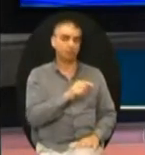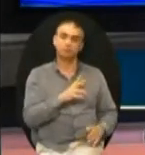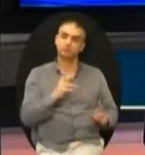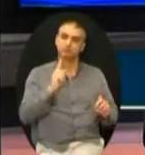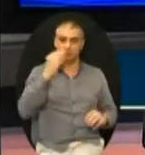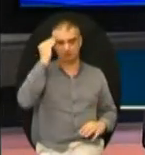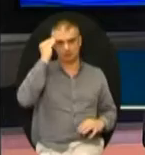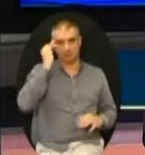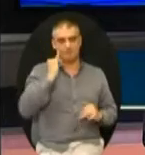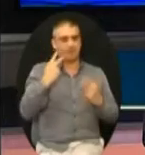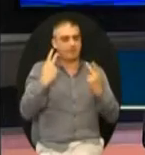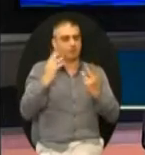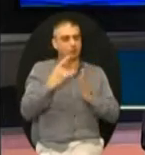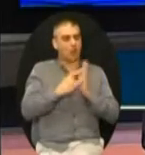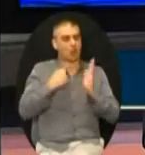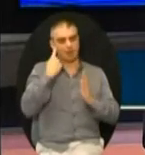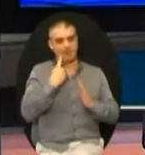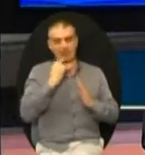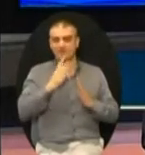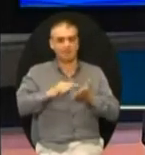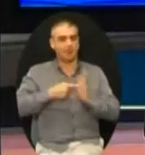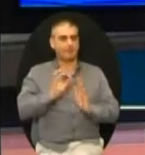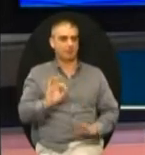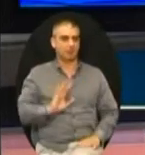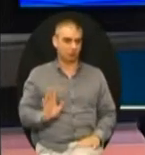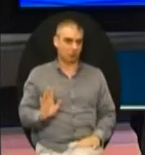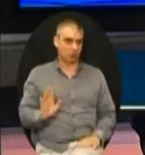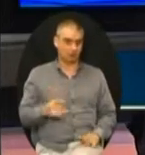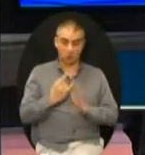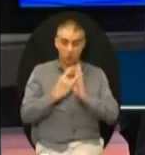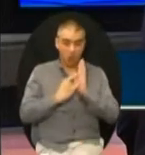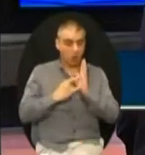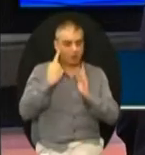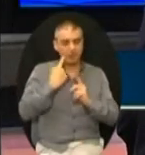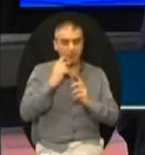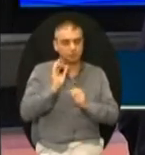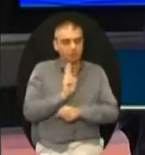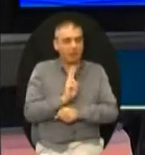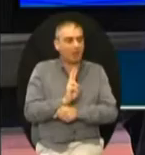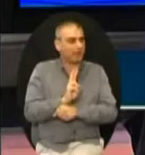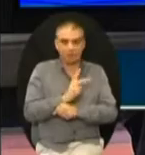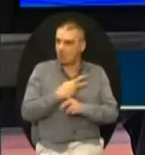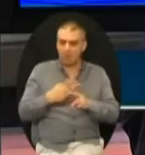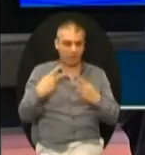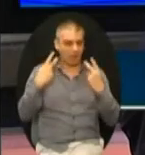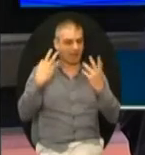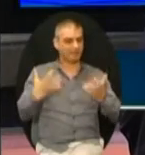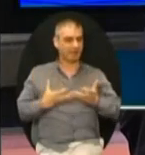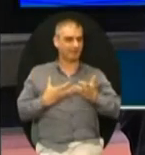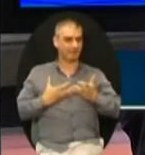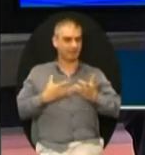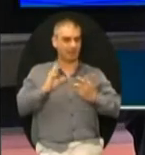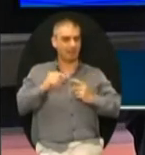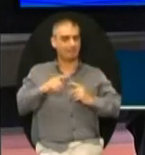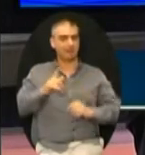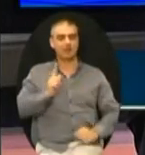צריך לזכור מהי מהותו של החוק הפלילי ומהי המטרה שלו. החוק הפלילי נועד להגן לא רק על ערכים חברתיים, אלא גם